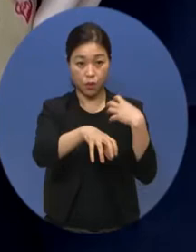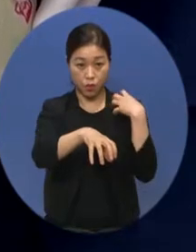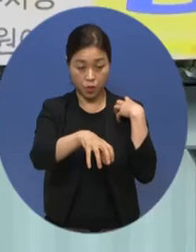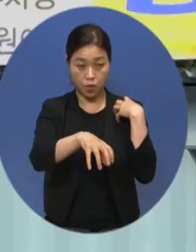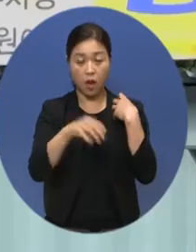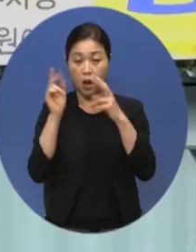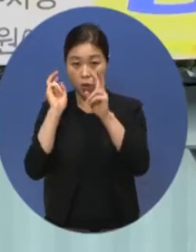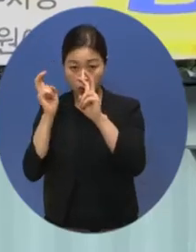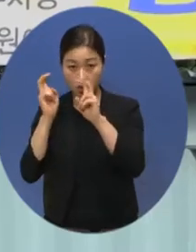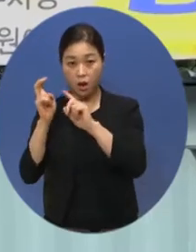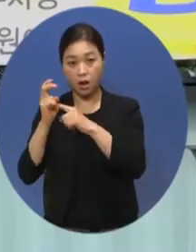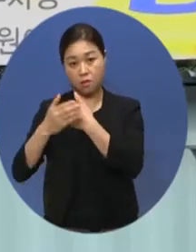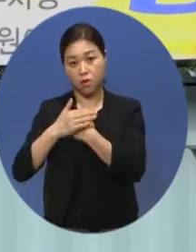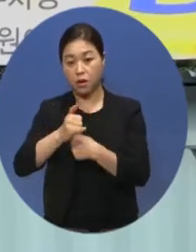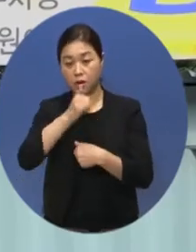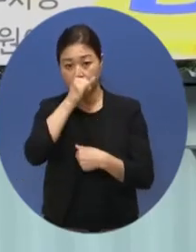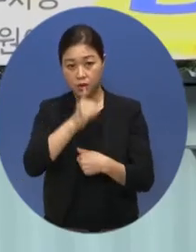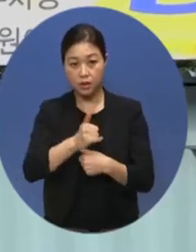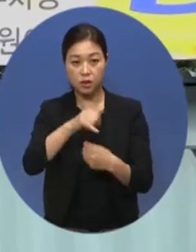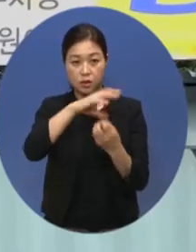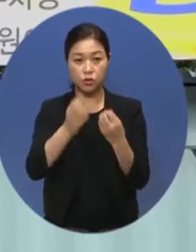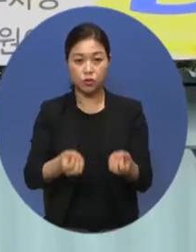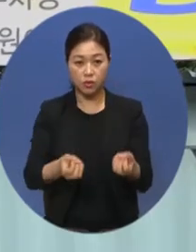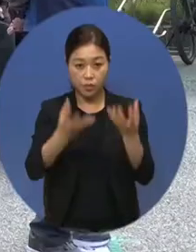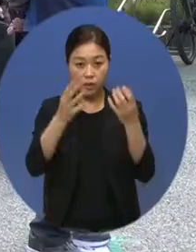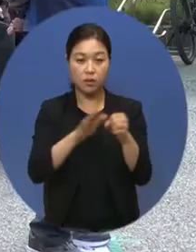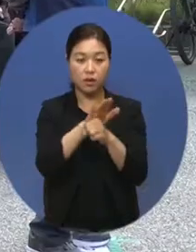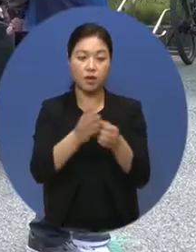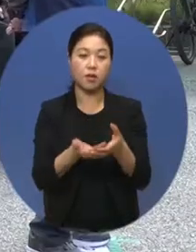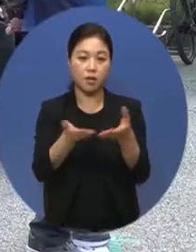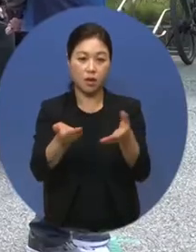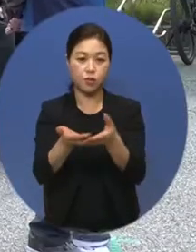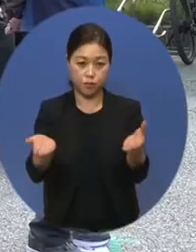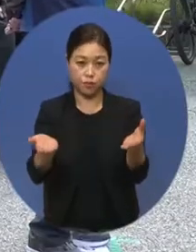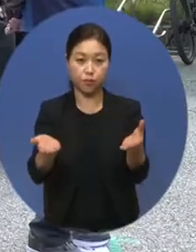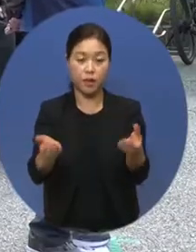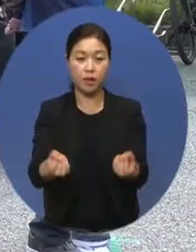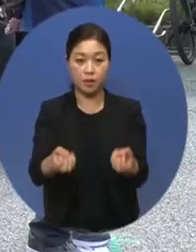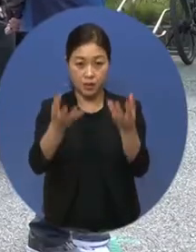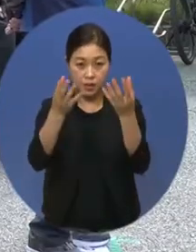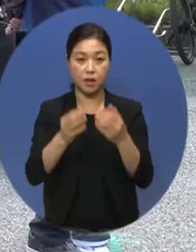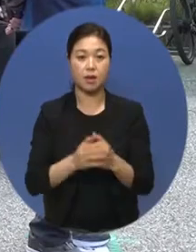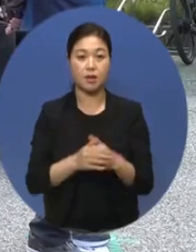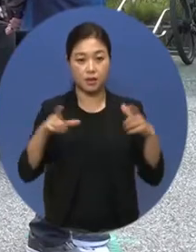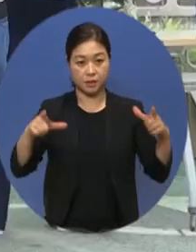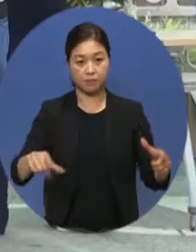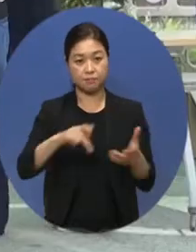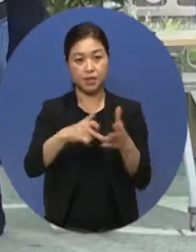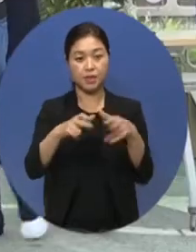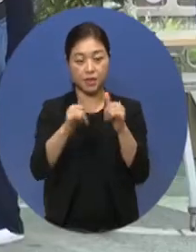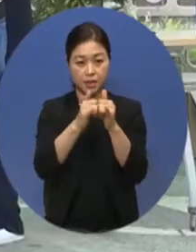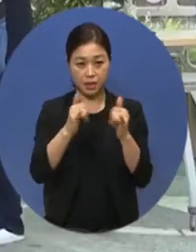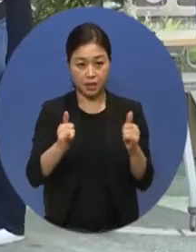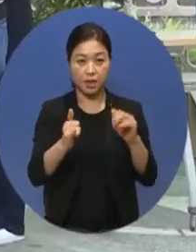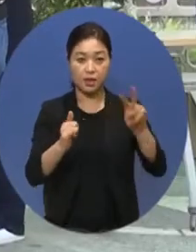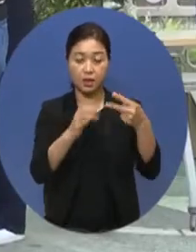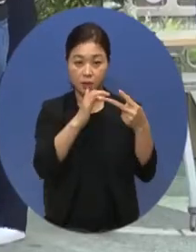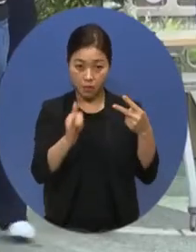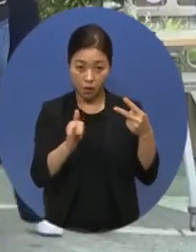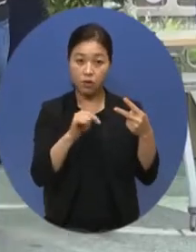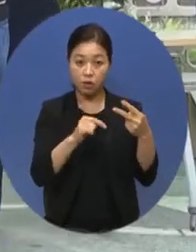후원하는 추석 명절 사랑 나눔 행사가 관내 지체장애인 200여 명을 대상으로 충남